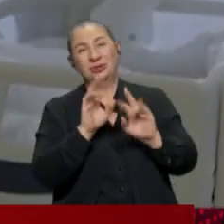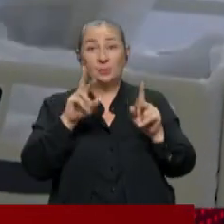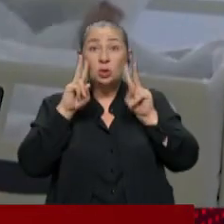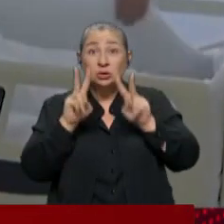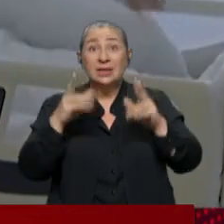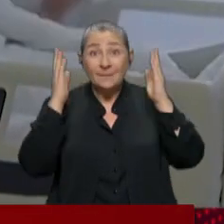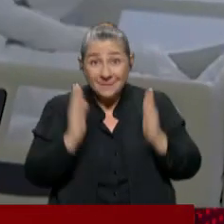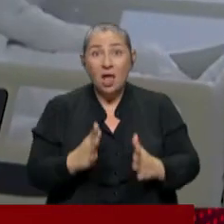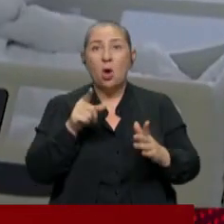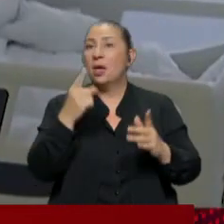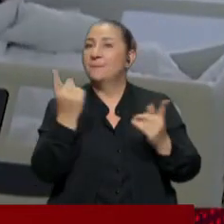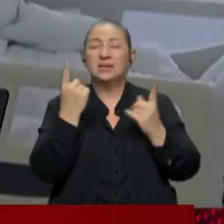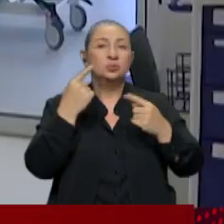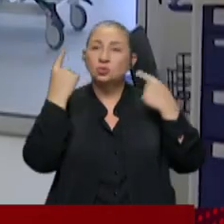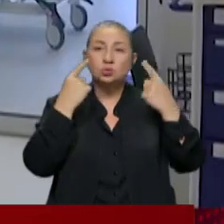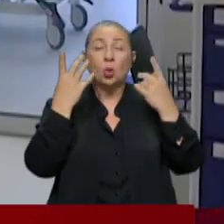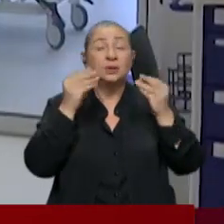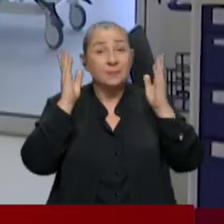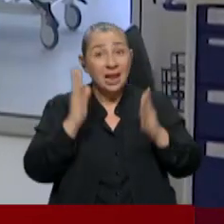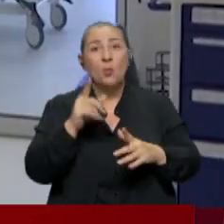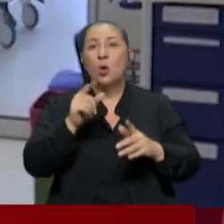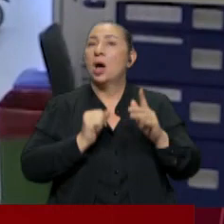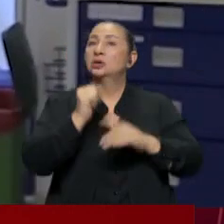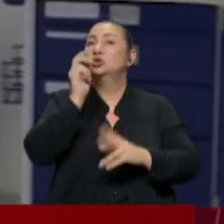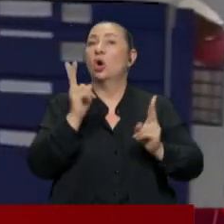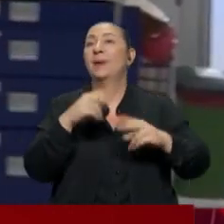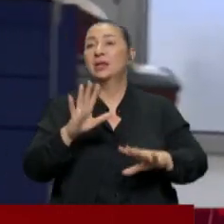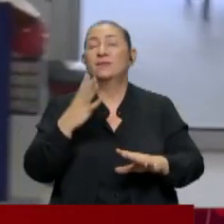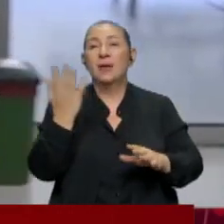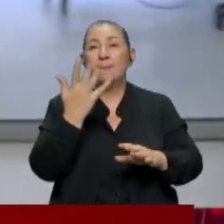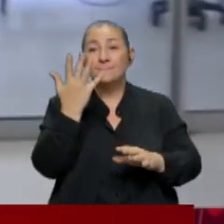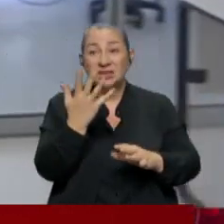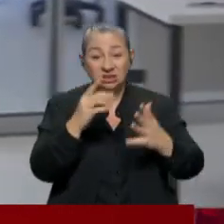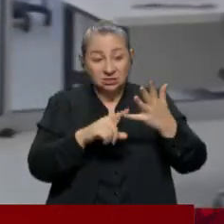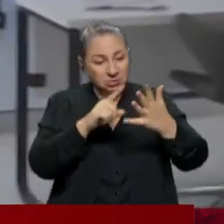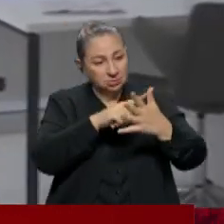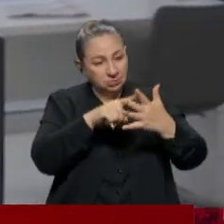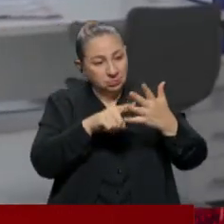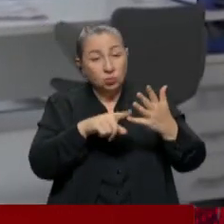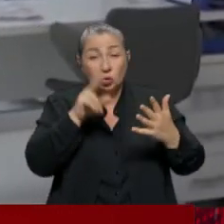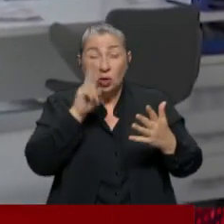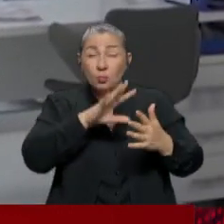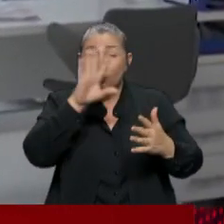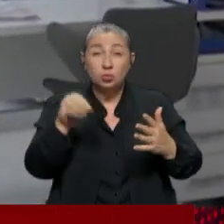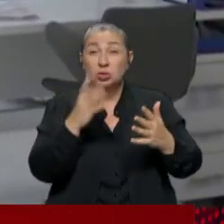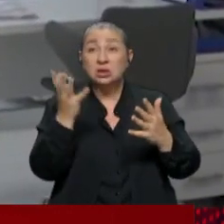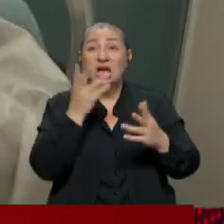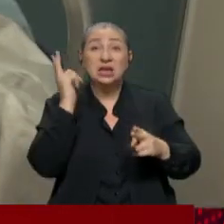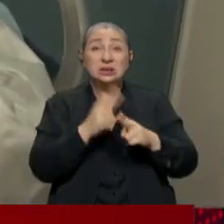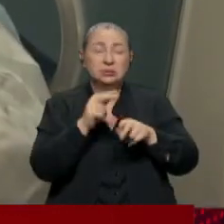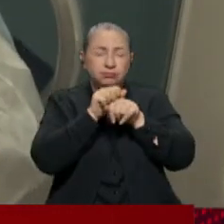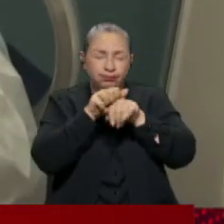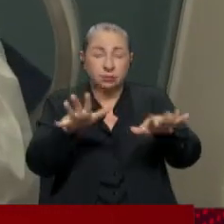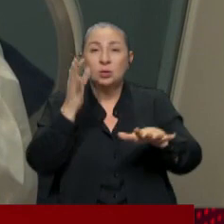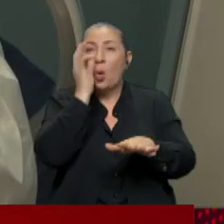gösterilse bile bize öyle bir algı oluşturulsa bile bu artış normal değil. BA5 varyantı bugüne kadar gördüğümüz tüm varyantlardan daha hızlı,